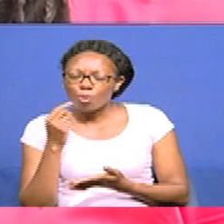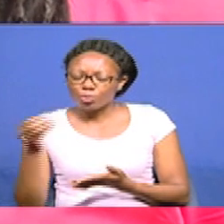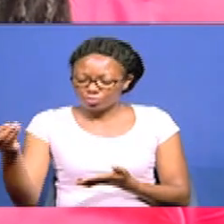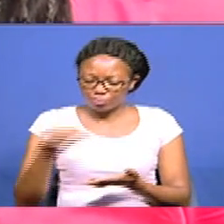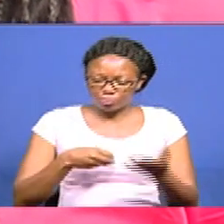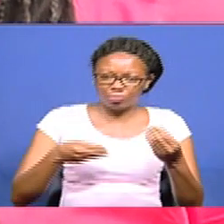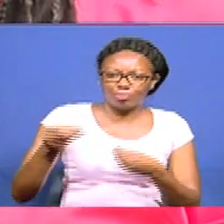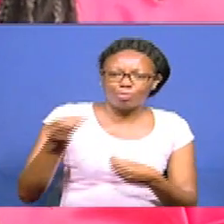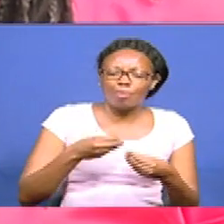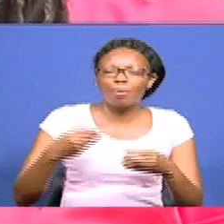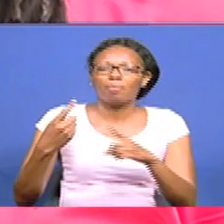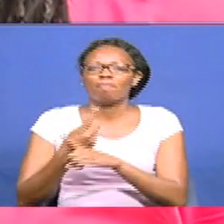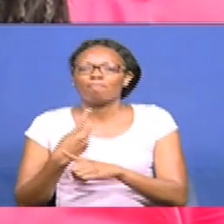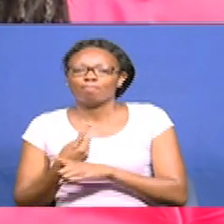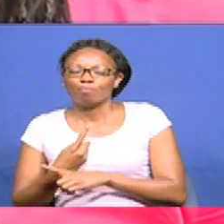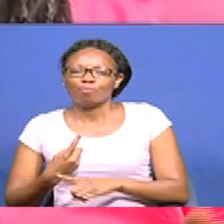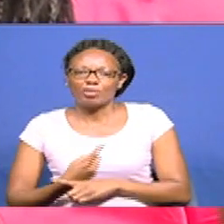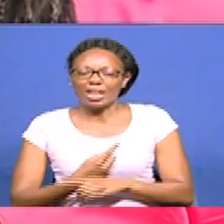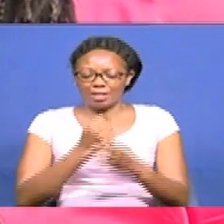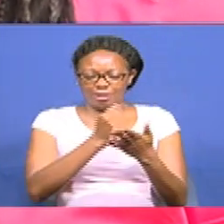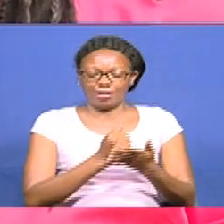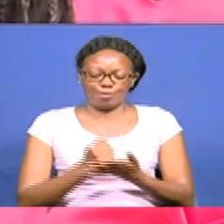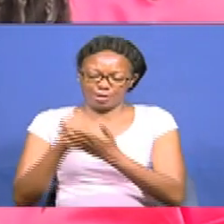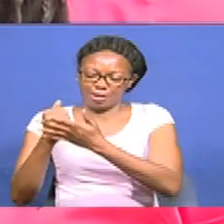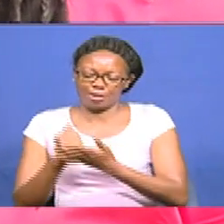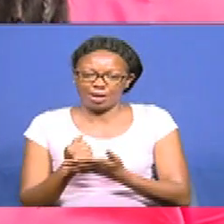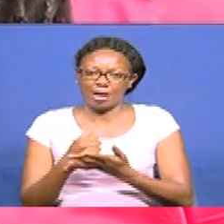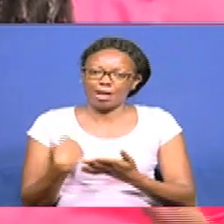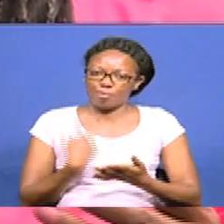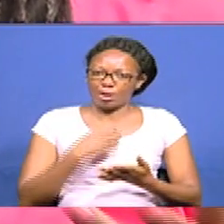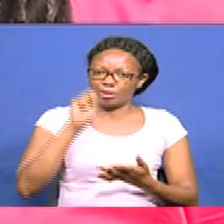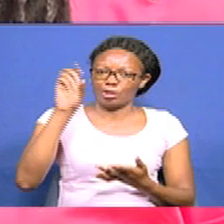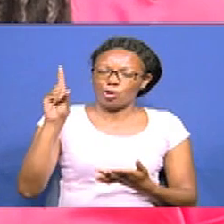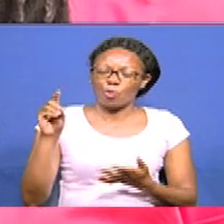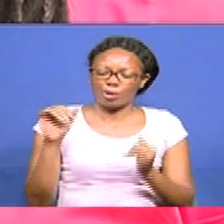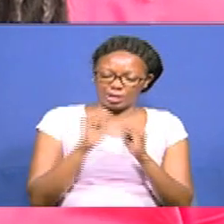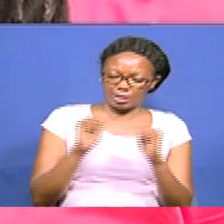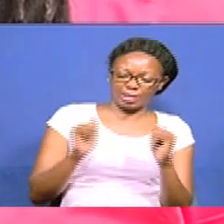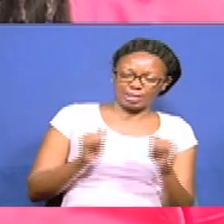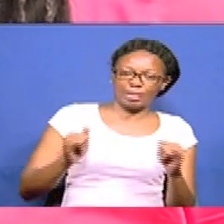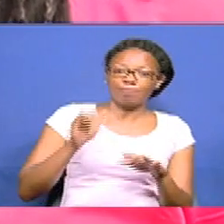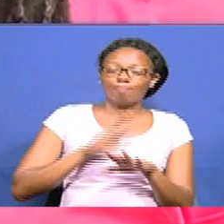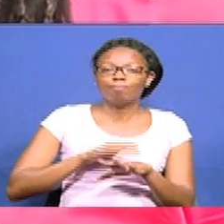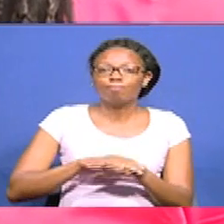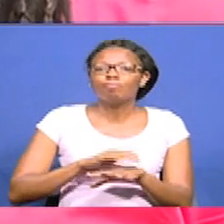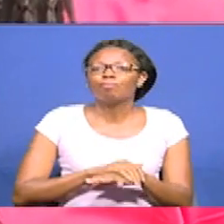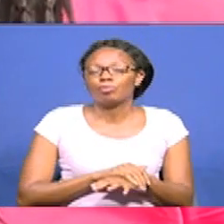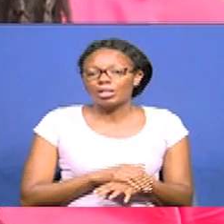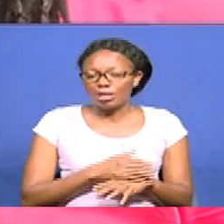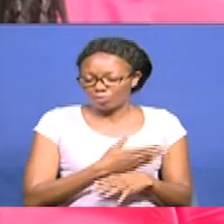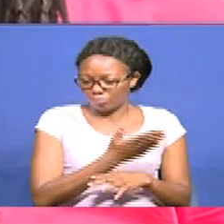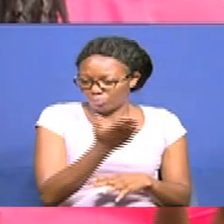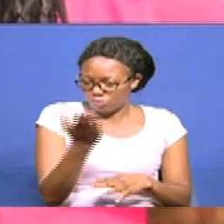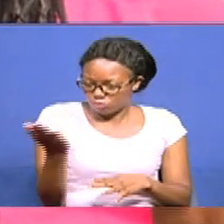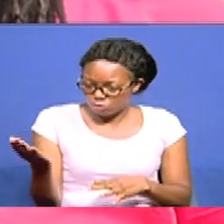Sijenta, kuna Simru Seeds, kuna hata Royal Seed na watu wengine kadhaa.